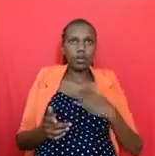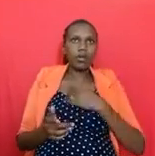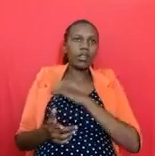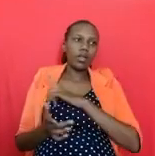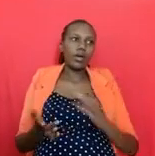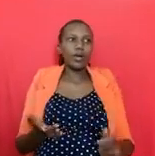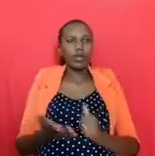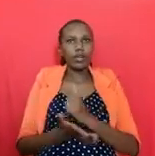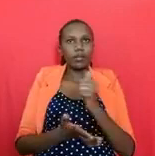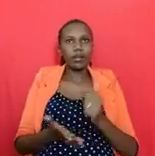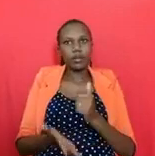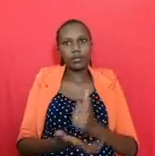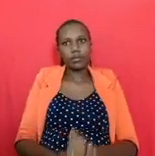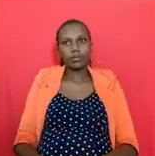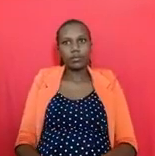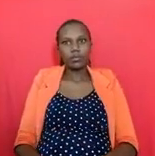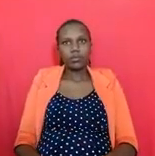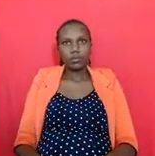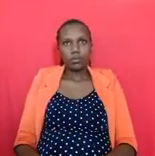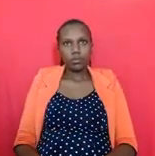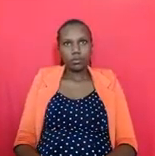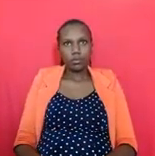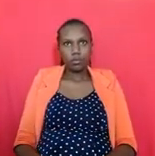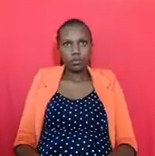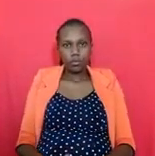witu amen